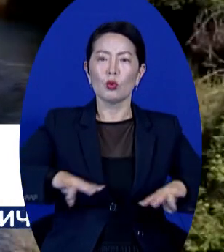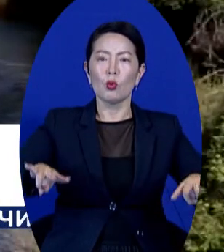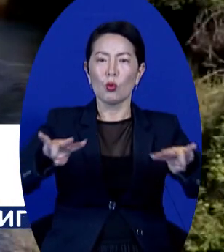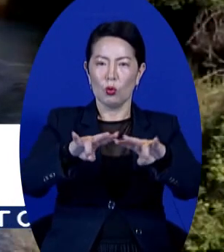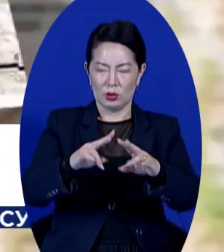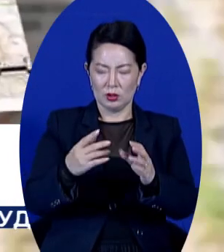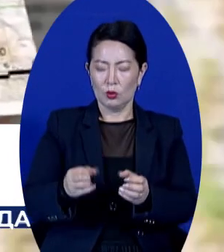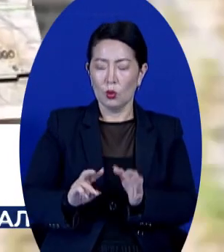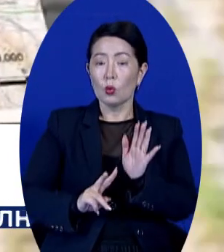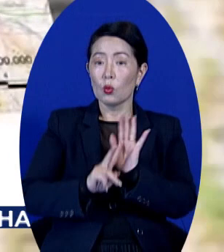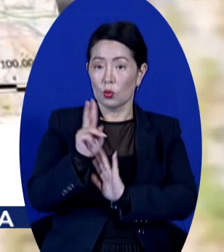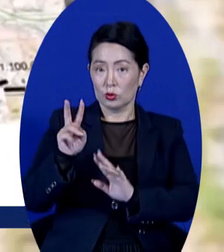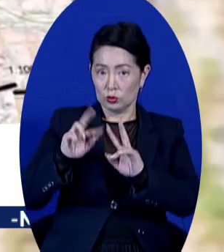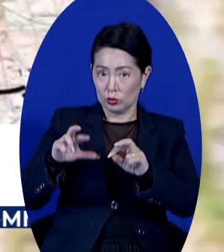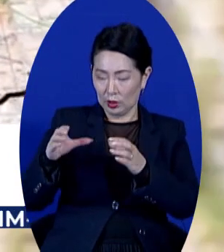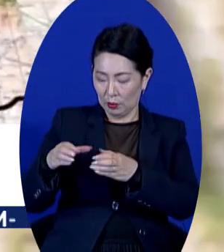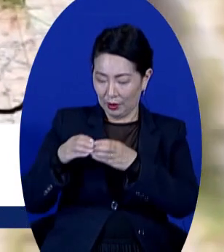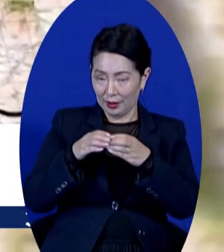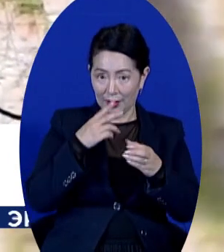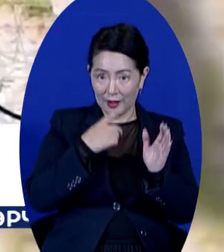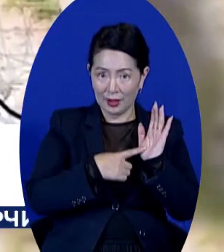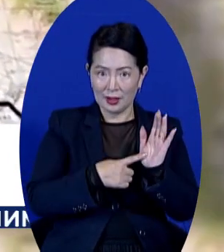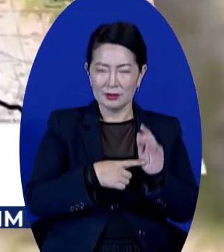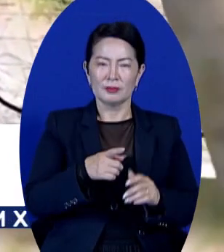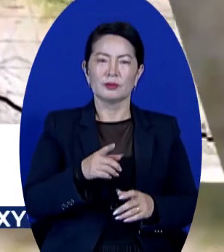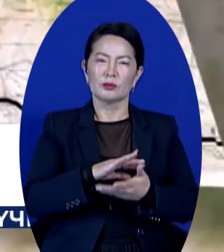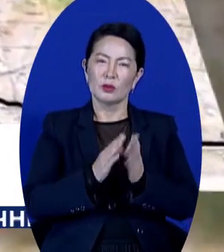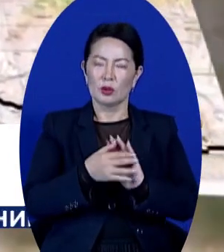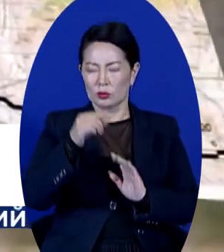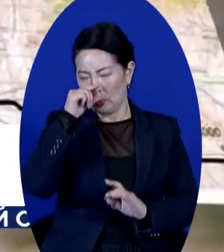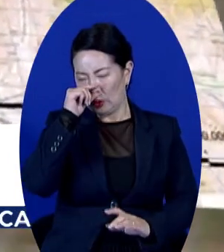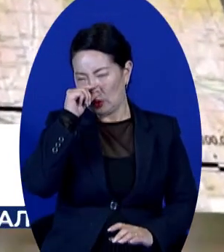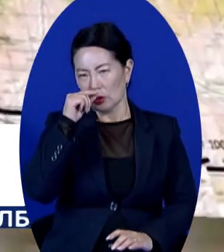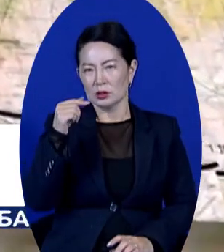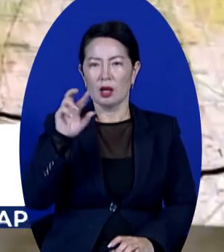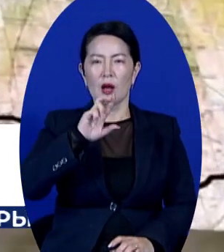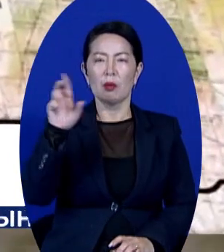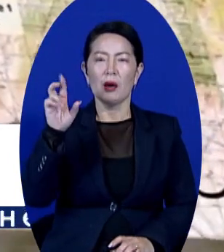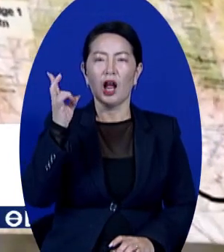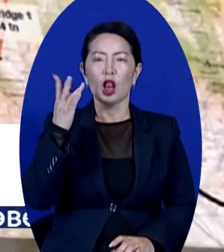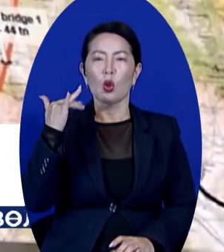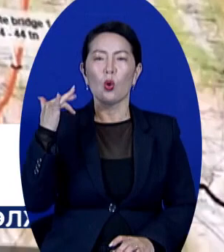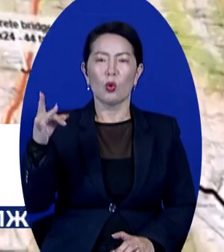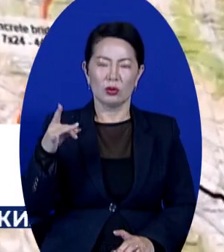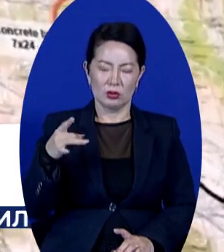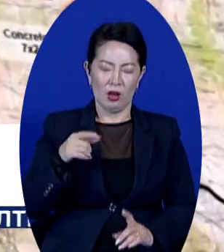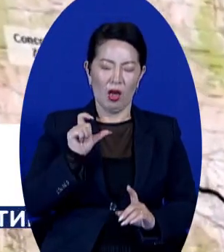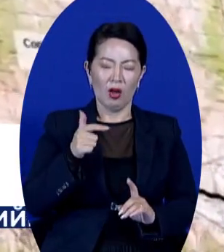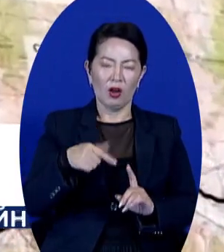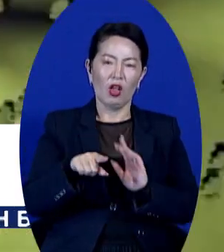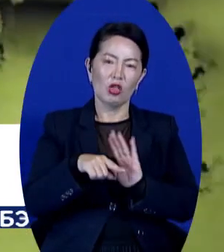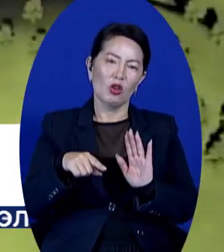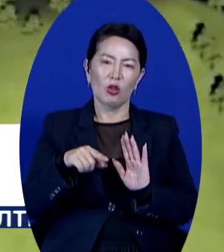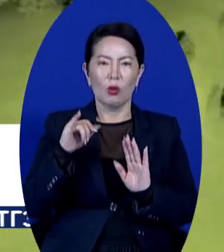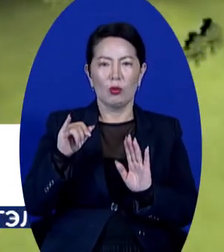тооцоолыг судалгааны багийнхан гаргасан байдаг юм а. Гисэн хэдий ч Оросын холбооны улсын талаас байгаль нуурын экосистем сөрөг нөлөө үзүүлнэ гэсэн